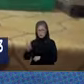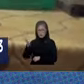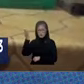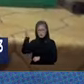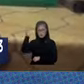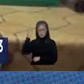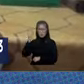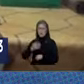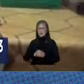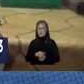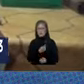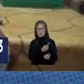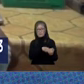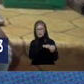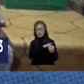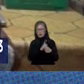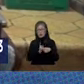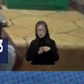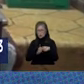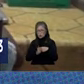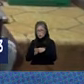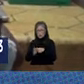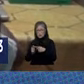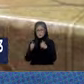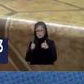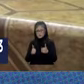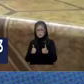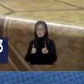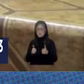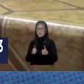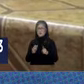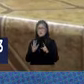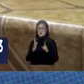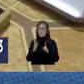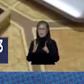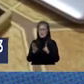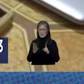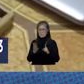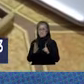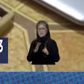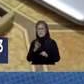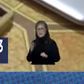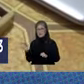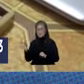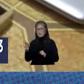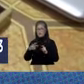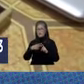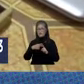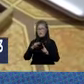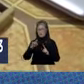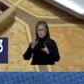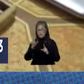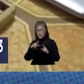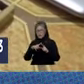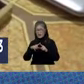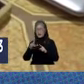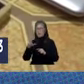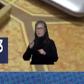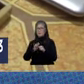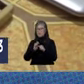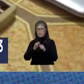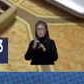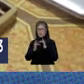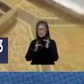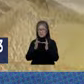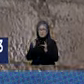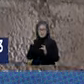Dengan kemampuan berhitung sempoa, Nono berhasil menyelesaikan 15.201 file yang diujikan dalam bentuk virtual dan listening dalam bahasa